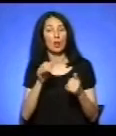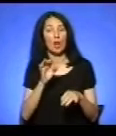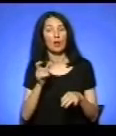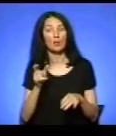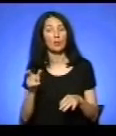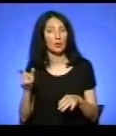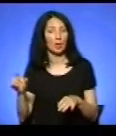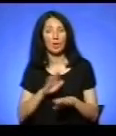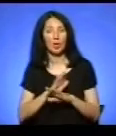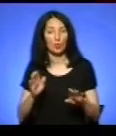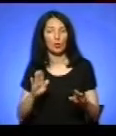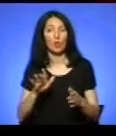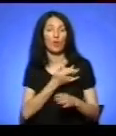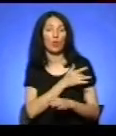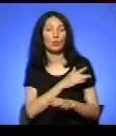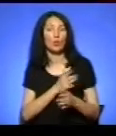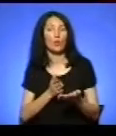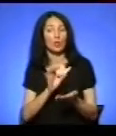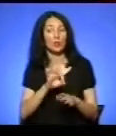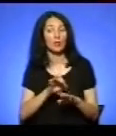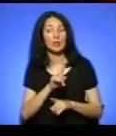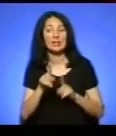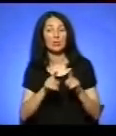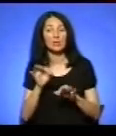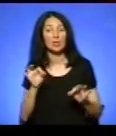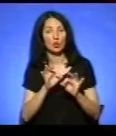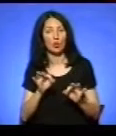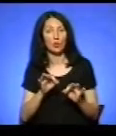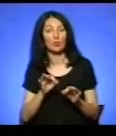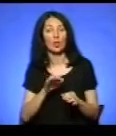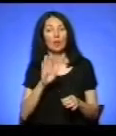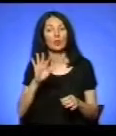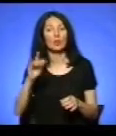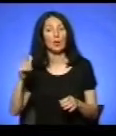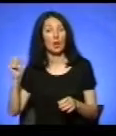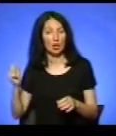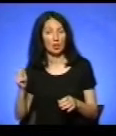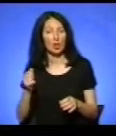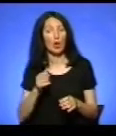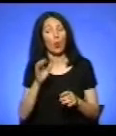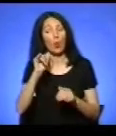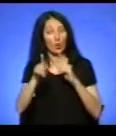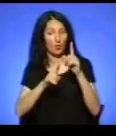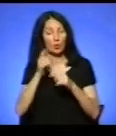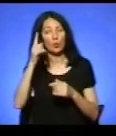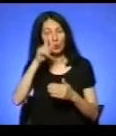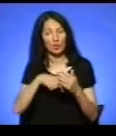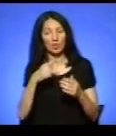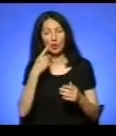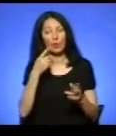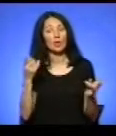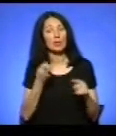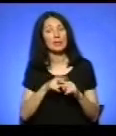хворих не зміниться нічого. Попри всі перипетії з паперами і дозволами, Володимир Герасій у реформу вірить. Каже, вона